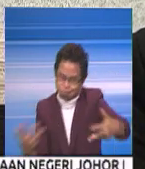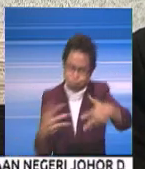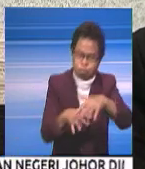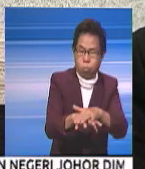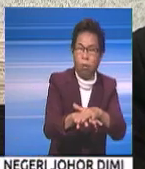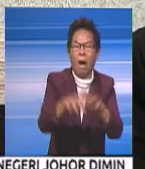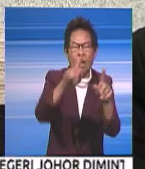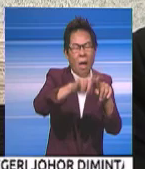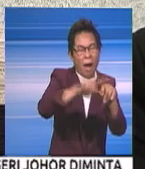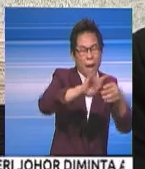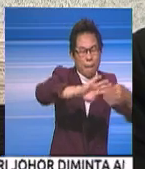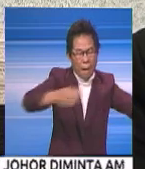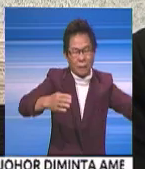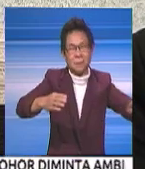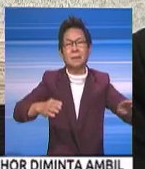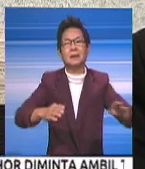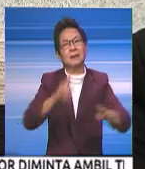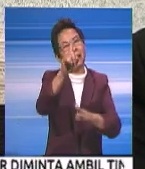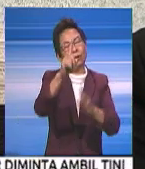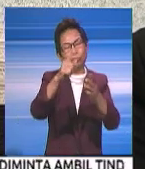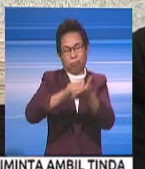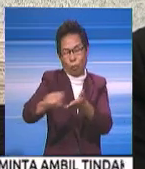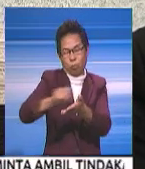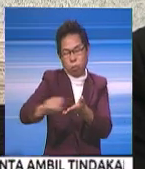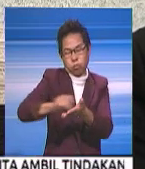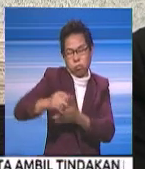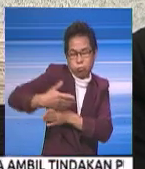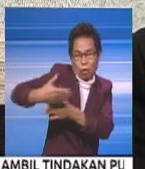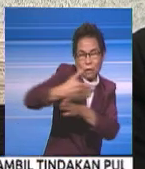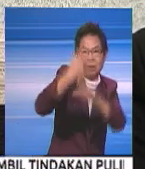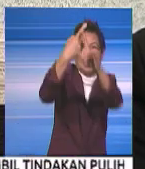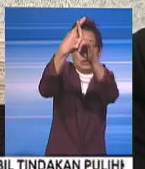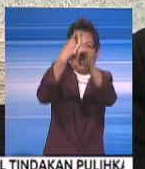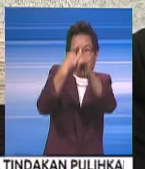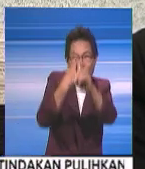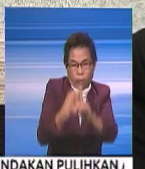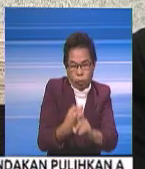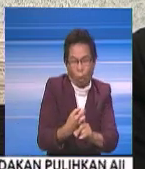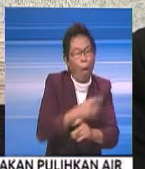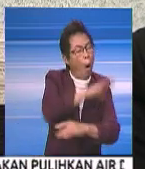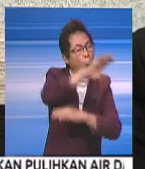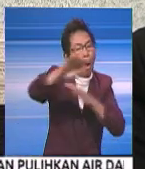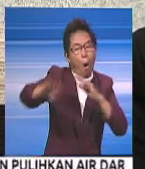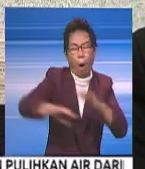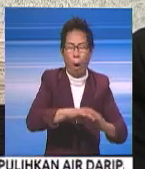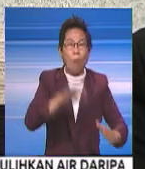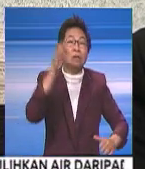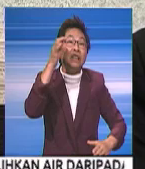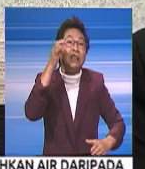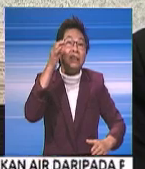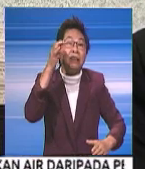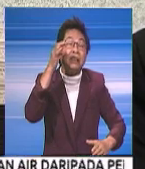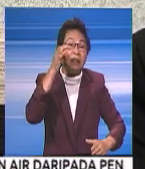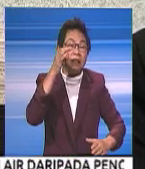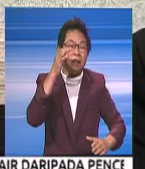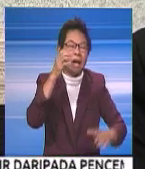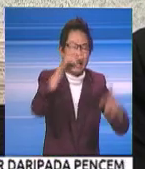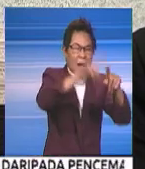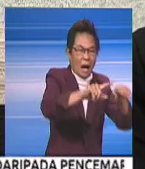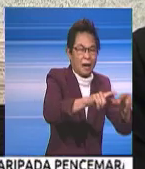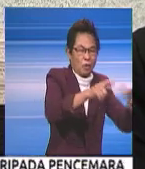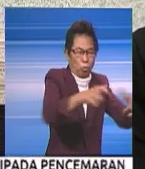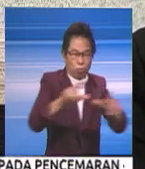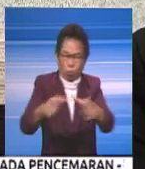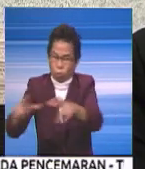Jadi melalui sistem tulisan yang dikongsi bersama, orang-orang Cina di China yang berpuak-puak itu boleh